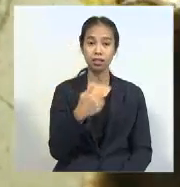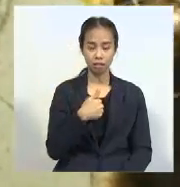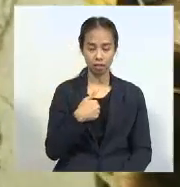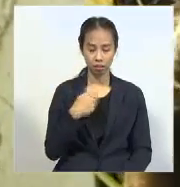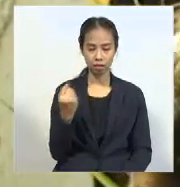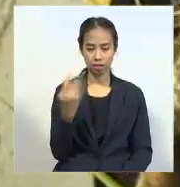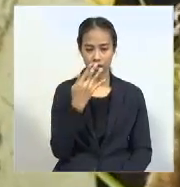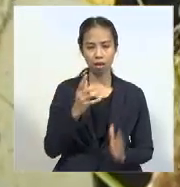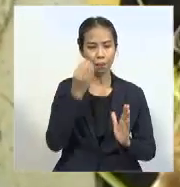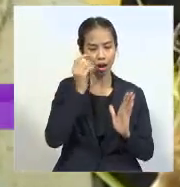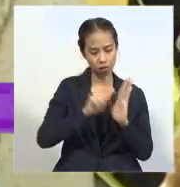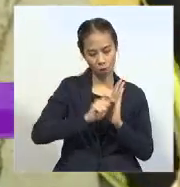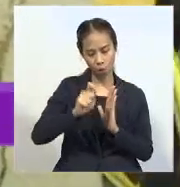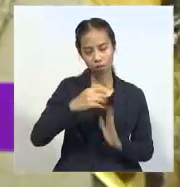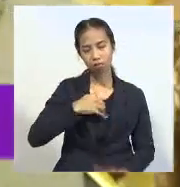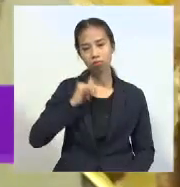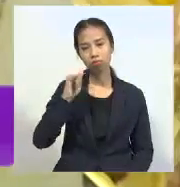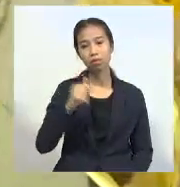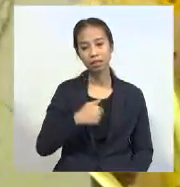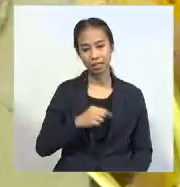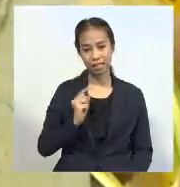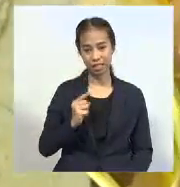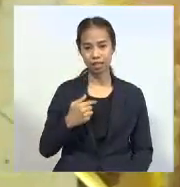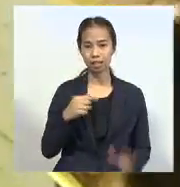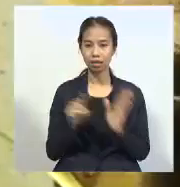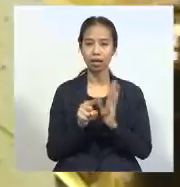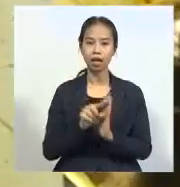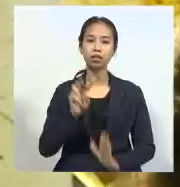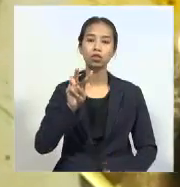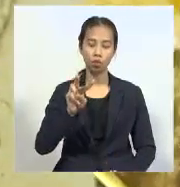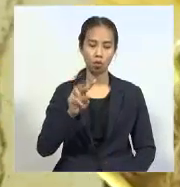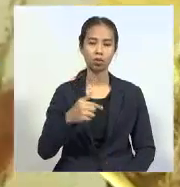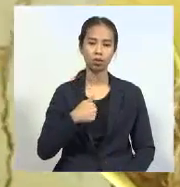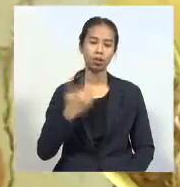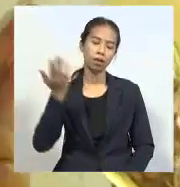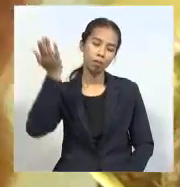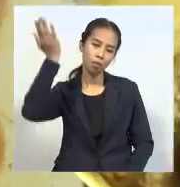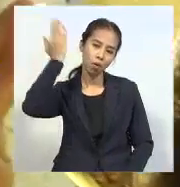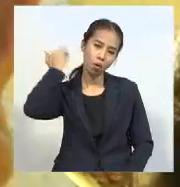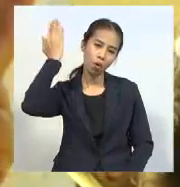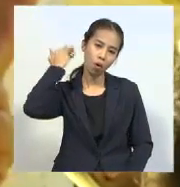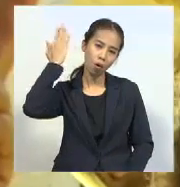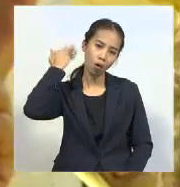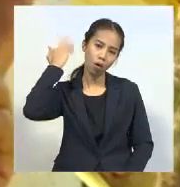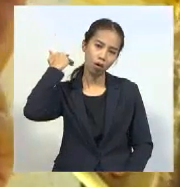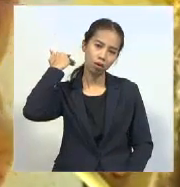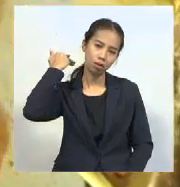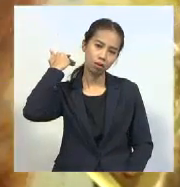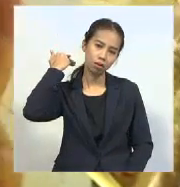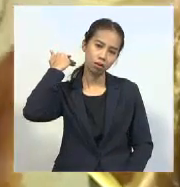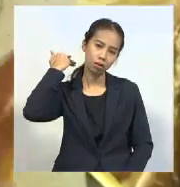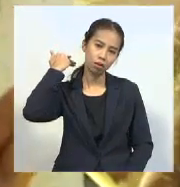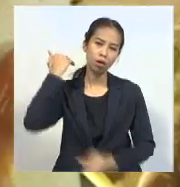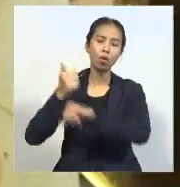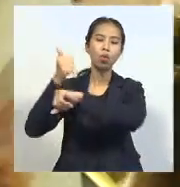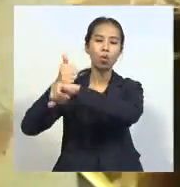ตีสี่นะคะแล้วก็ในส่วนตัวของพี่เนี่ยมารับเสด็จ2ครั้งแล้วนะคะเมื่อตอนที่ป๊อป